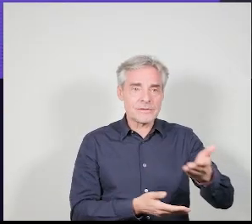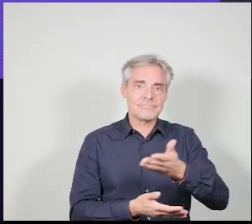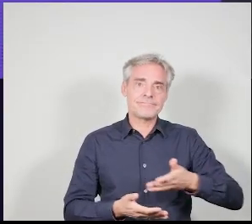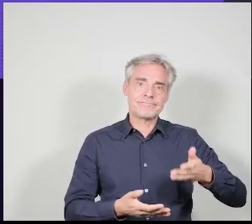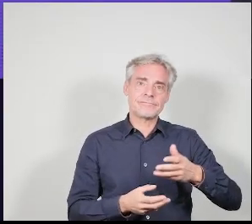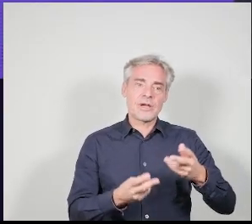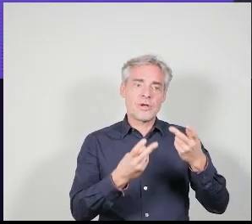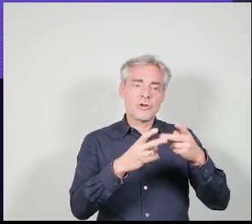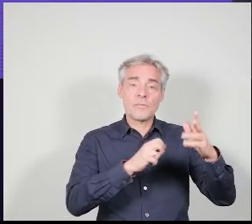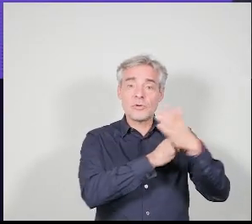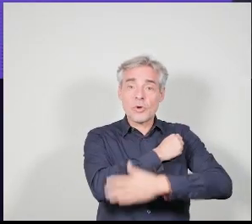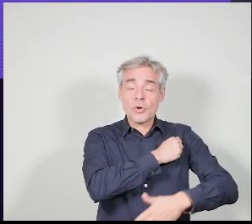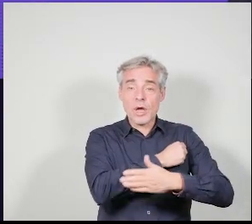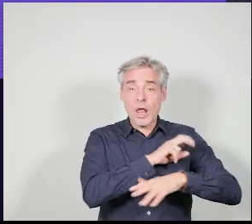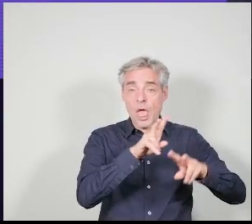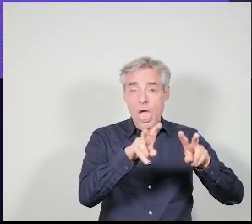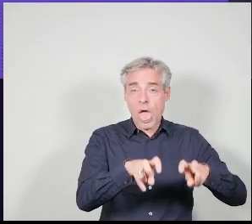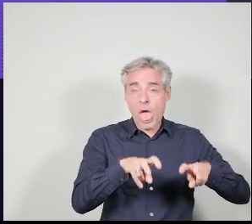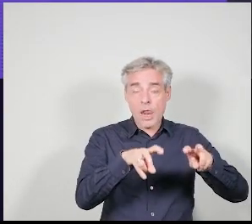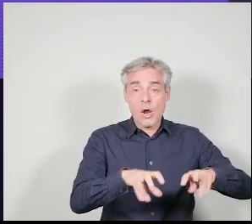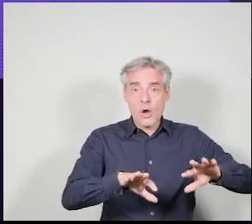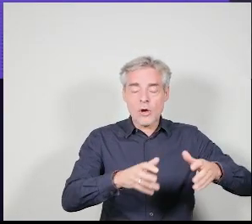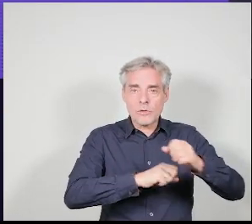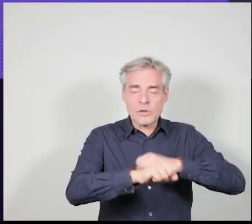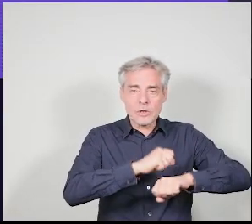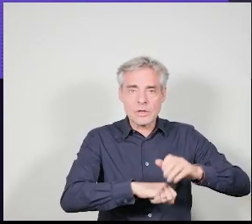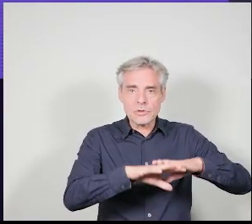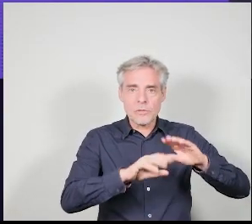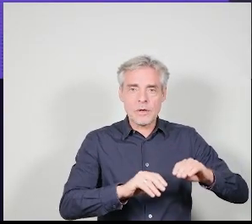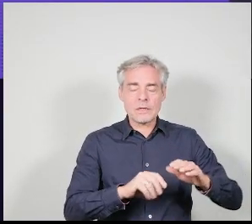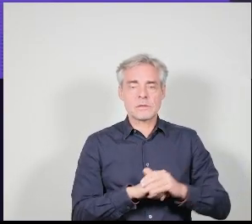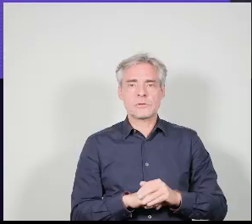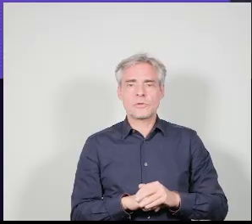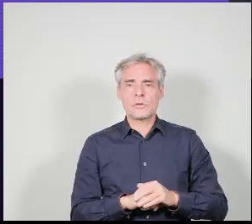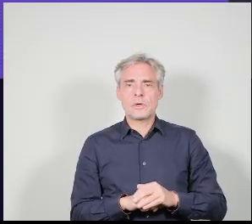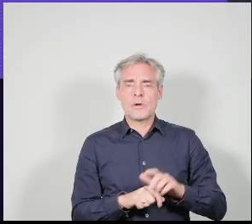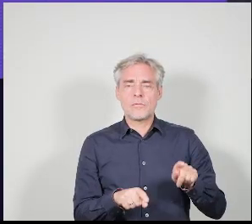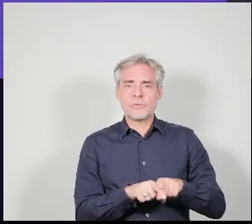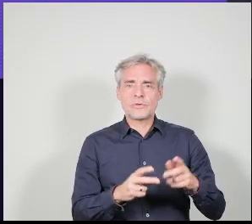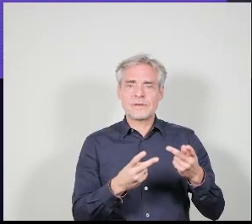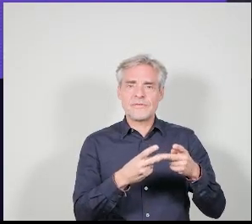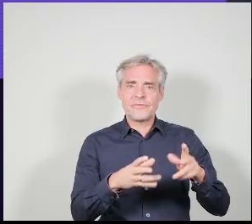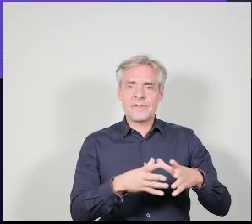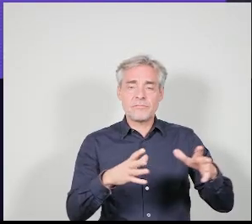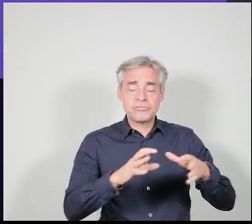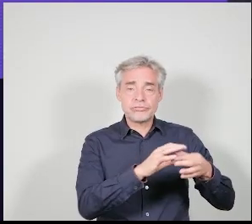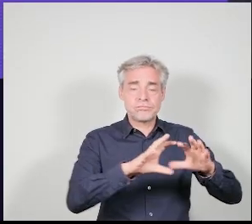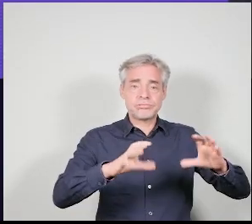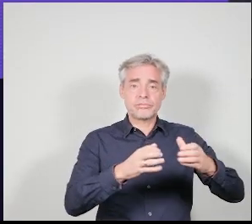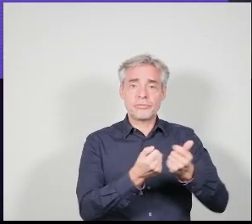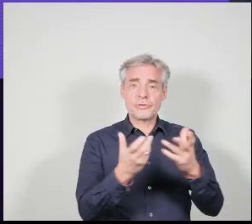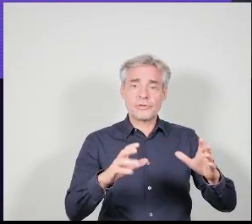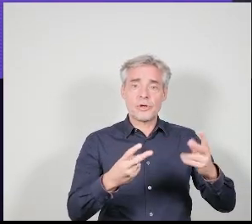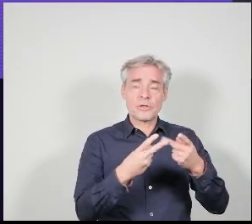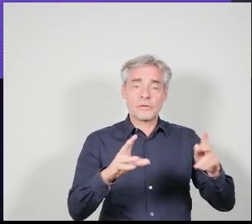part des communes rurales, comment les choses se jouent, et même si on parle d'intercommunalité, c'est pas évident, d'autant plus que la